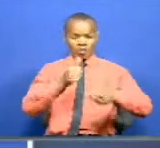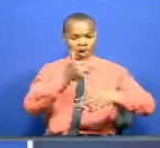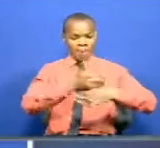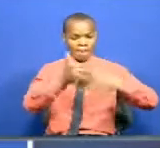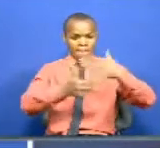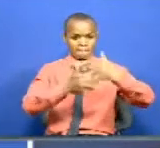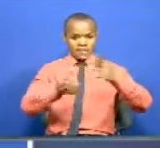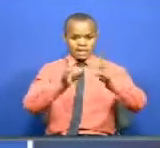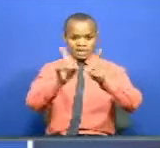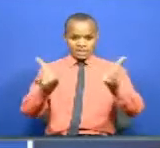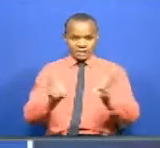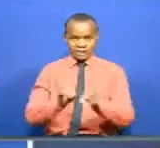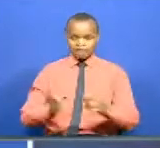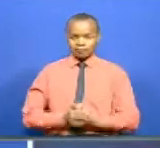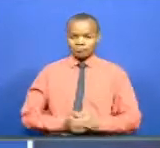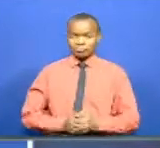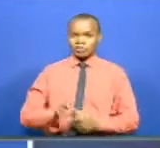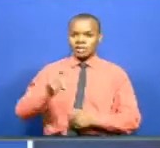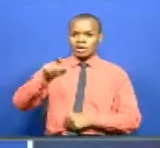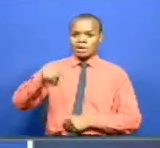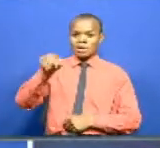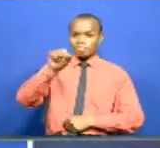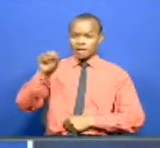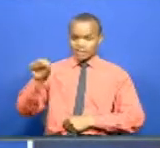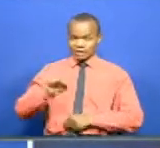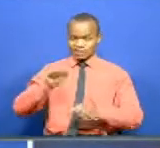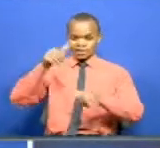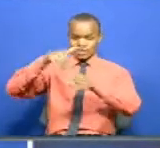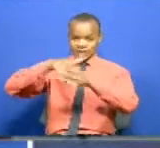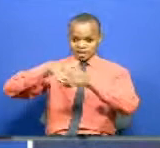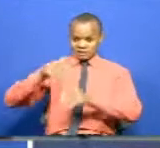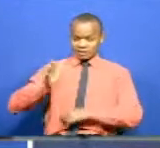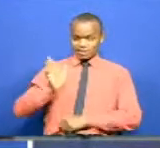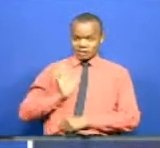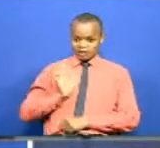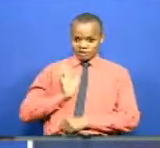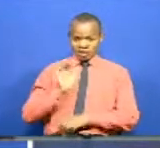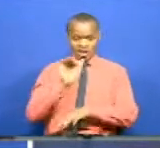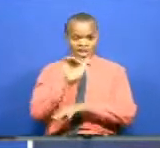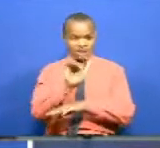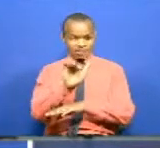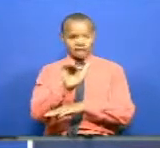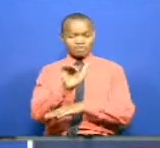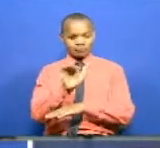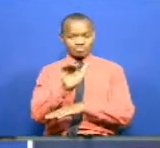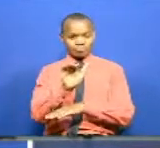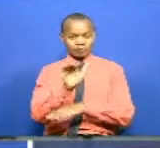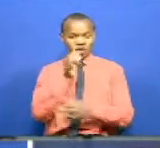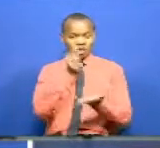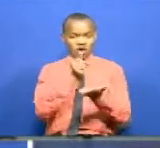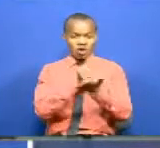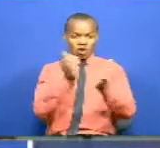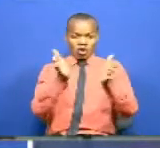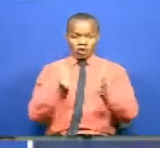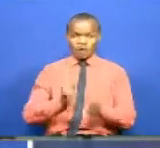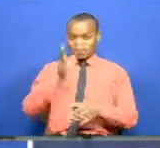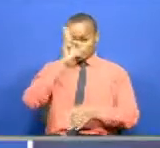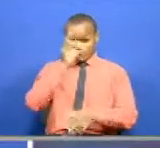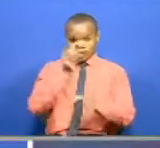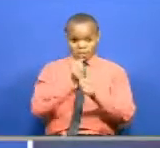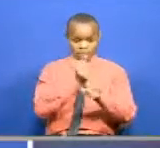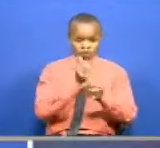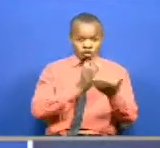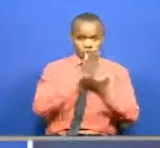katika Wizara ya Usalama wa Kitaifa Daktari Karanja Kibicho ametoa wito kwa maafisa wa utawala kuhakikisha wanakabiliana na